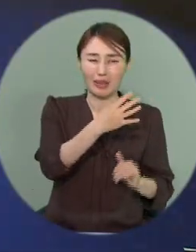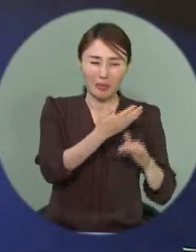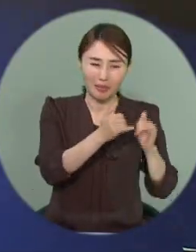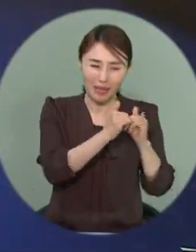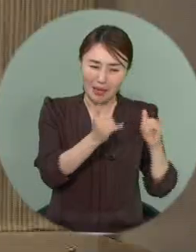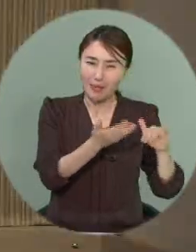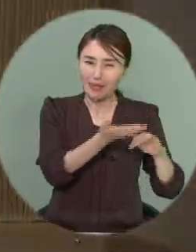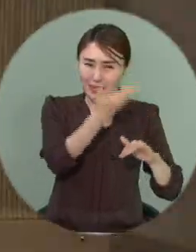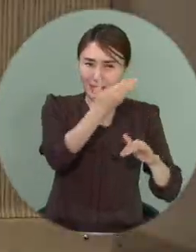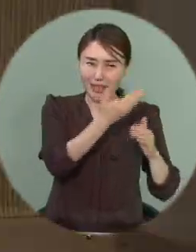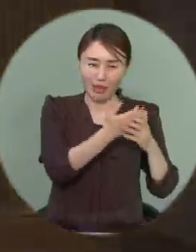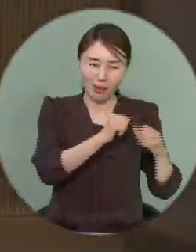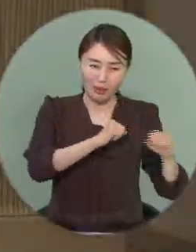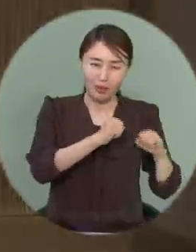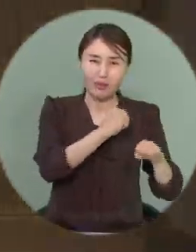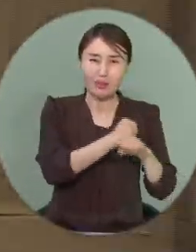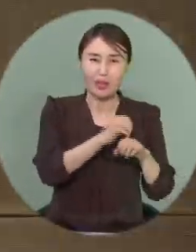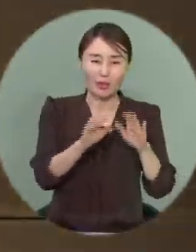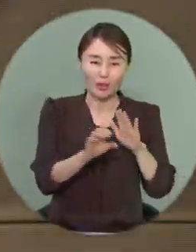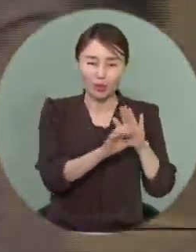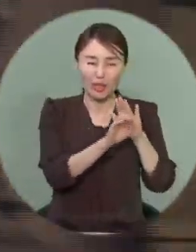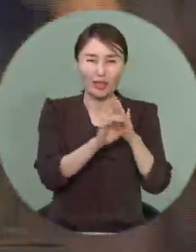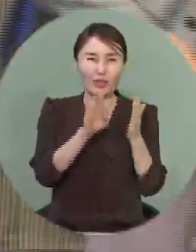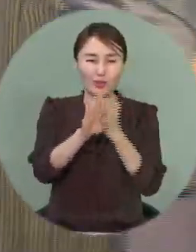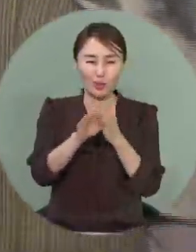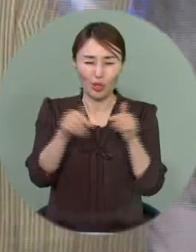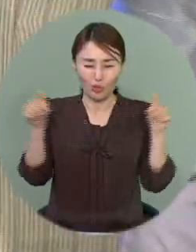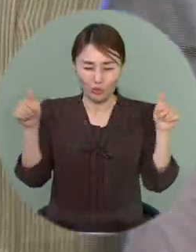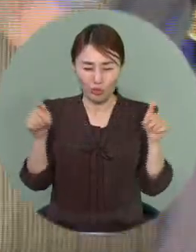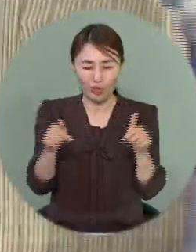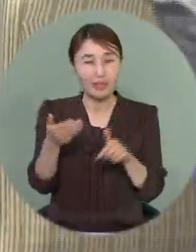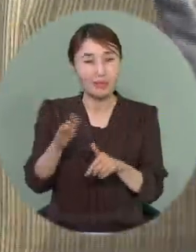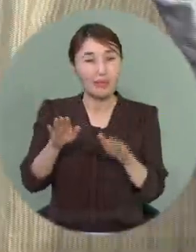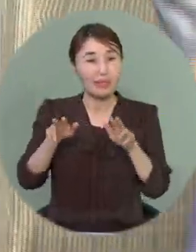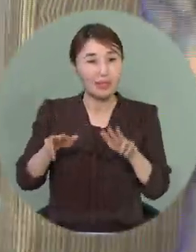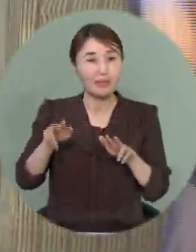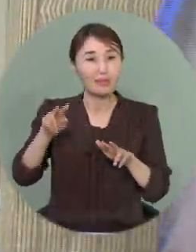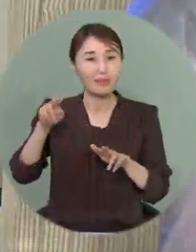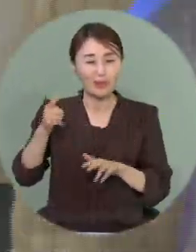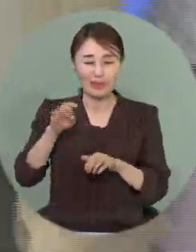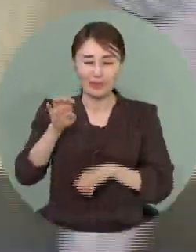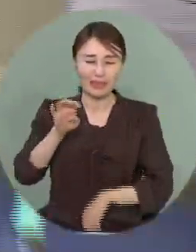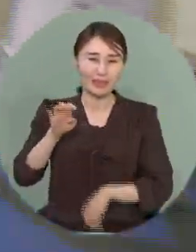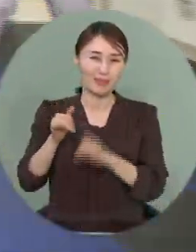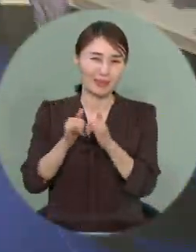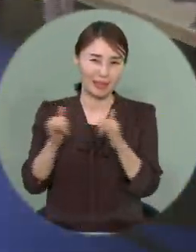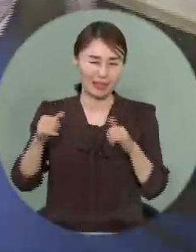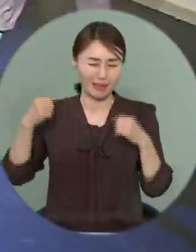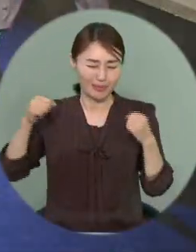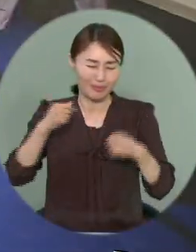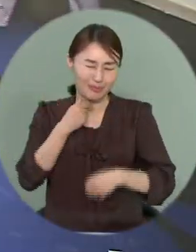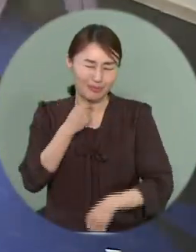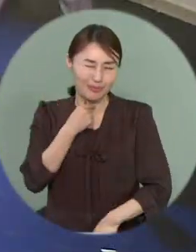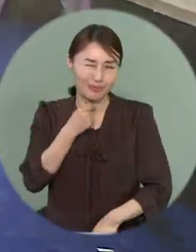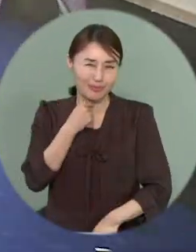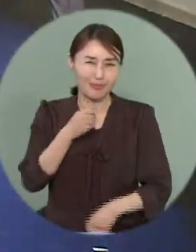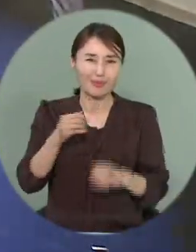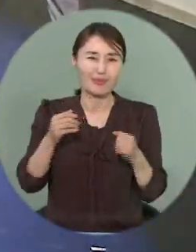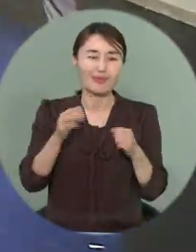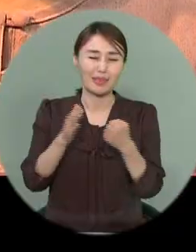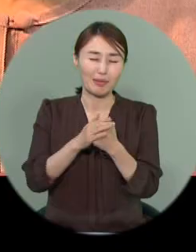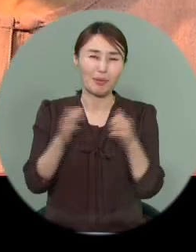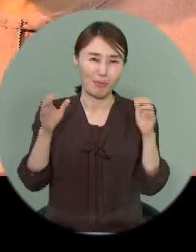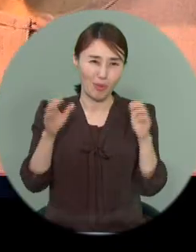활동하다 코로나19 때문에 위기를 겪었지만 지금도 40여 명의 단원들이 연극을 향한 열정을 불태우고